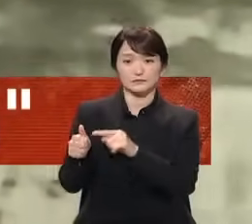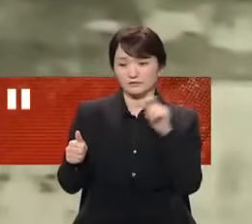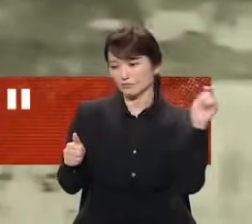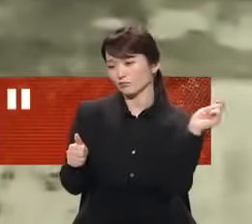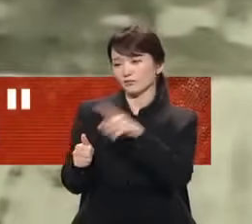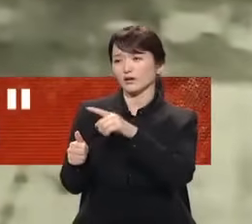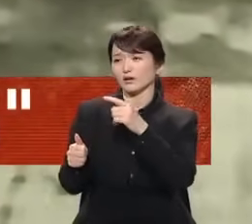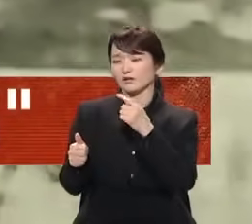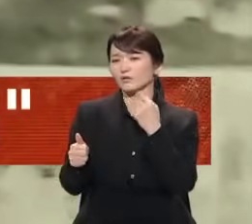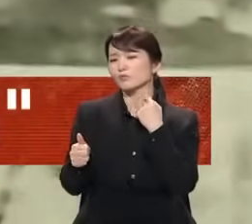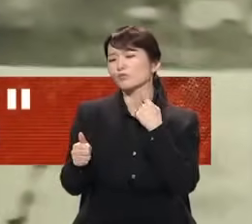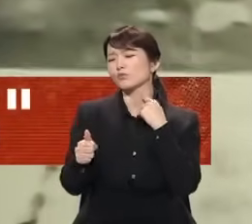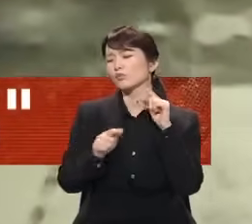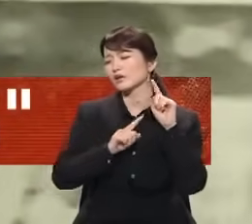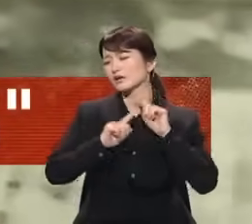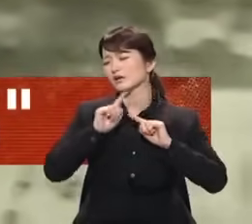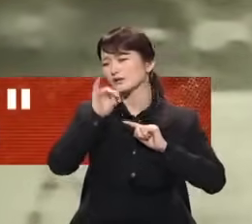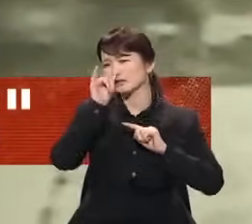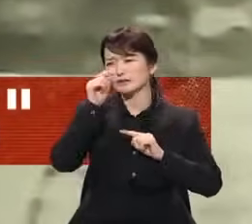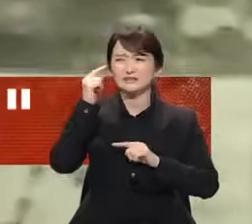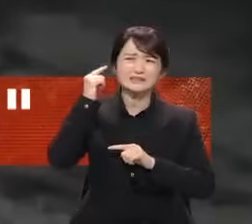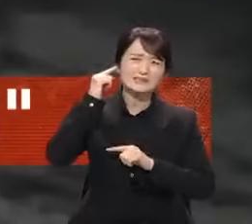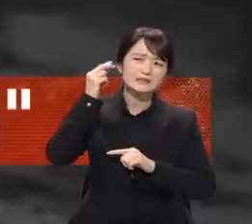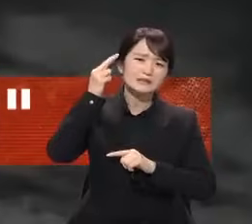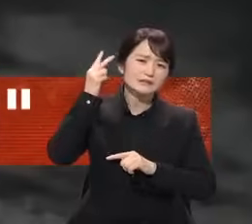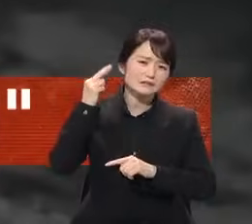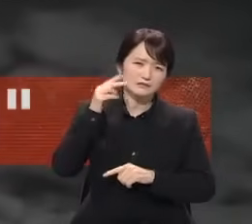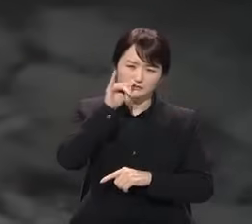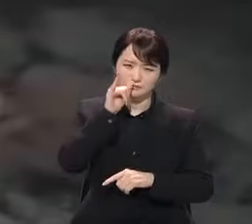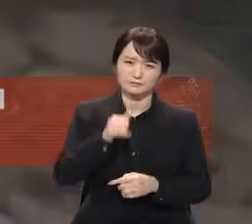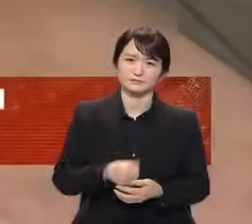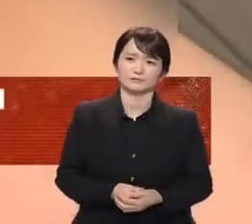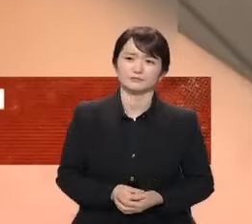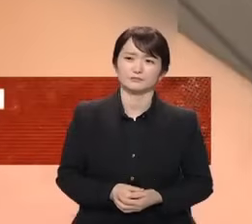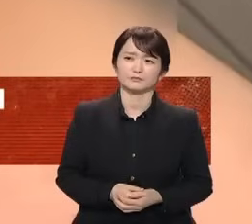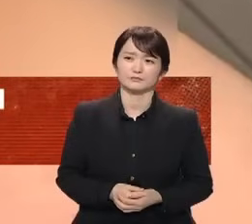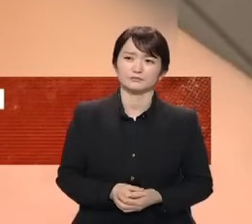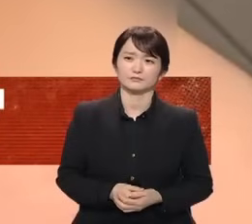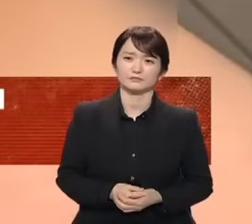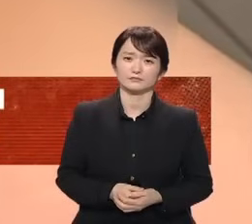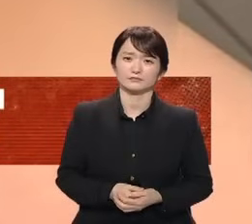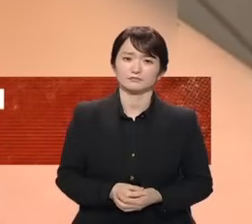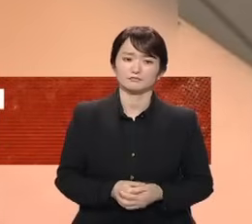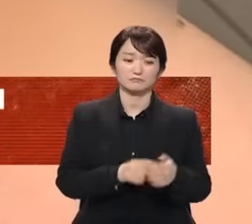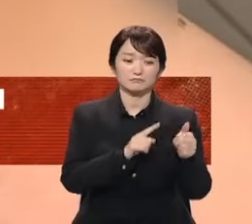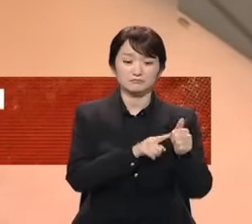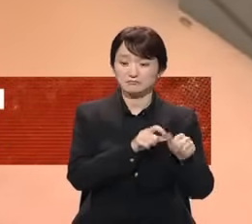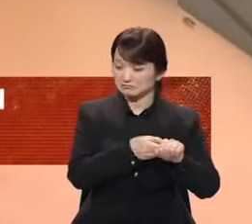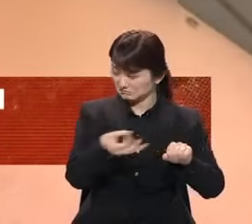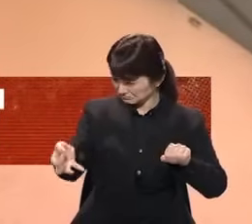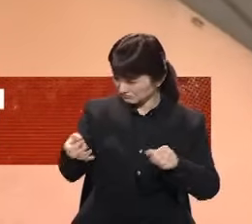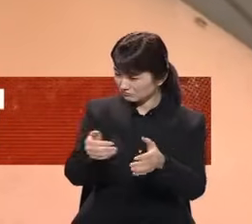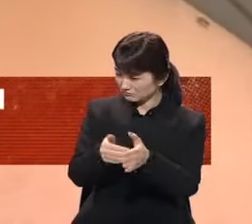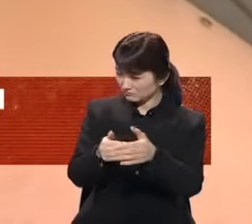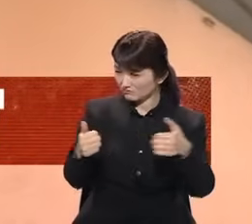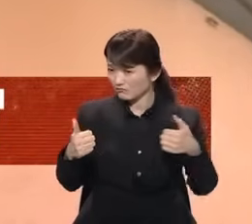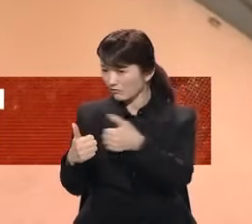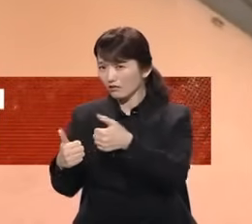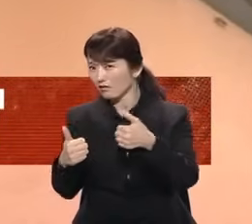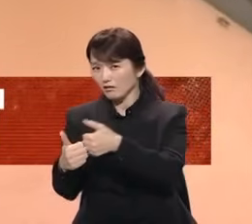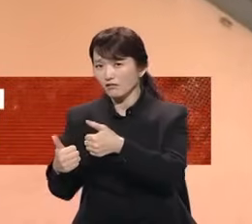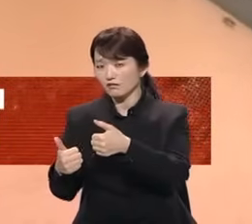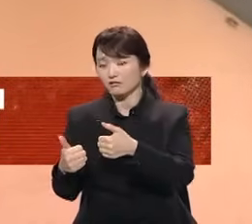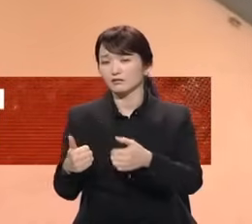맞아서 목에 찰과상 같은 걸 입고 귀가 찢어지는 부상도 입었다고 합니다. 그때 사장은 뭐 벌금 내면 그만이라고 하면서 계속 달려들었다고